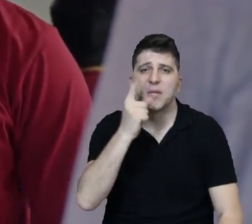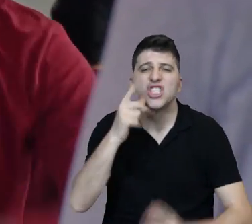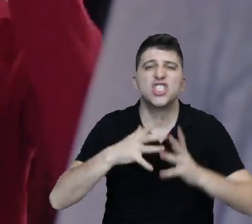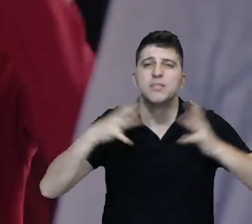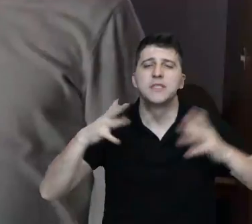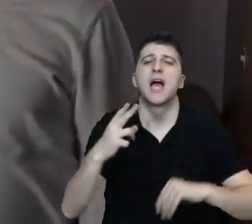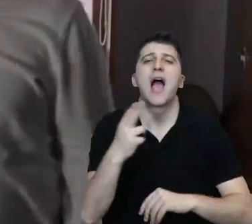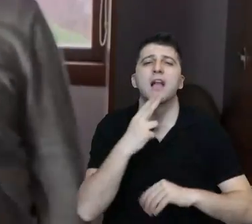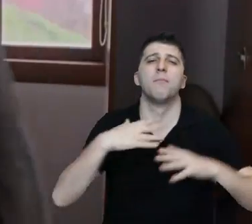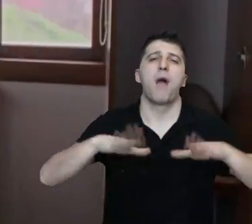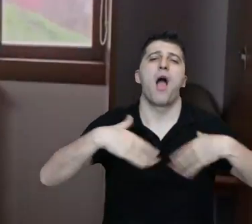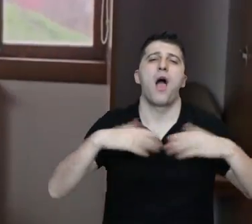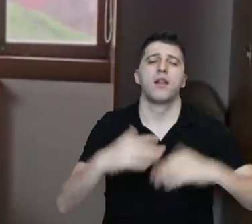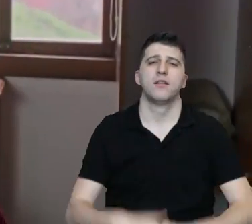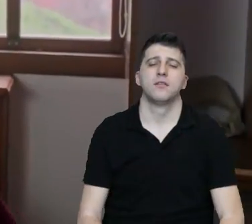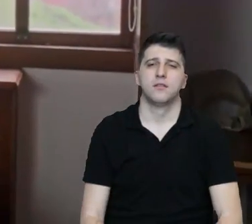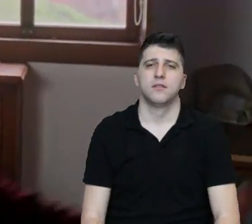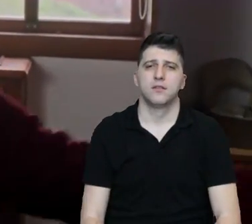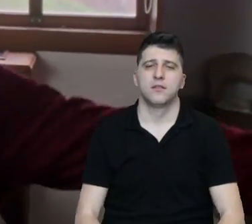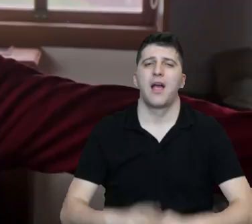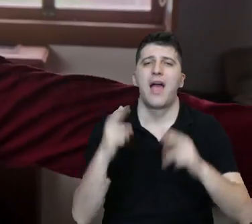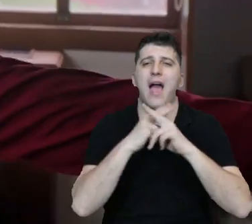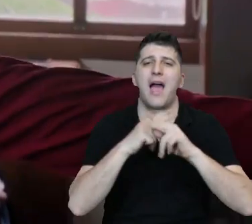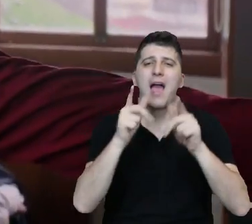şişmiş, karısı mangal. İkisi birden bayıldı.